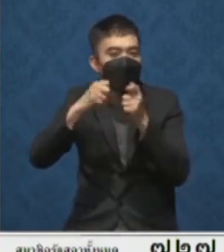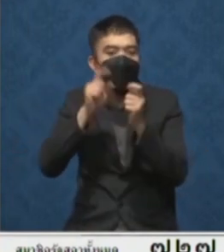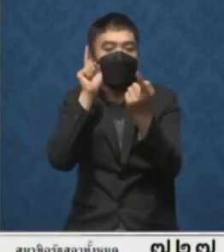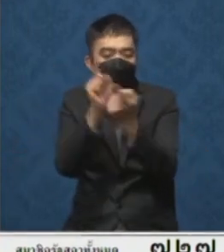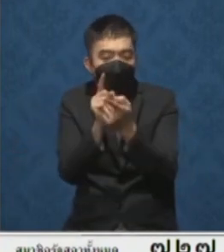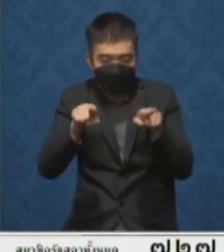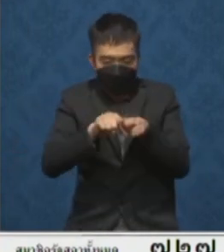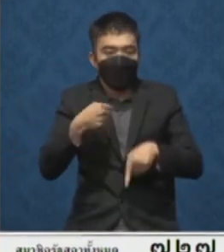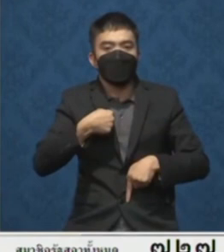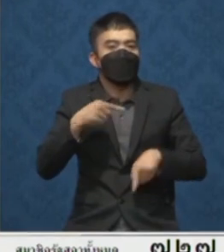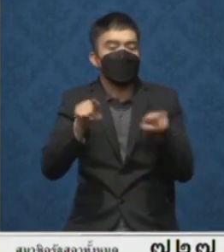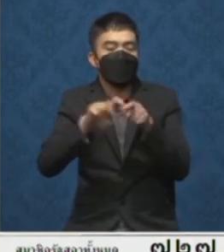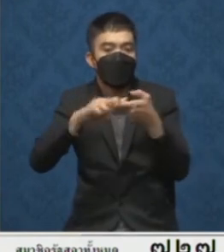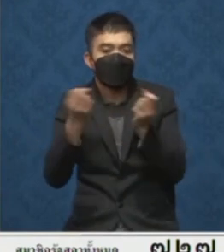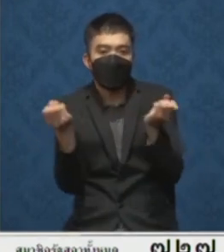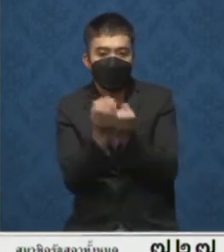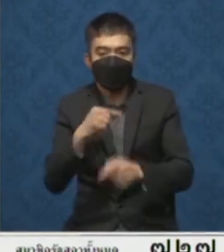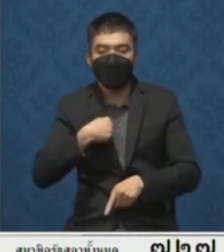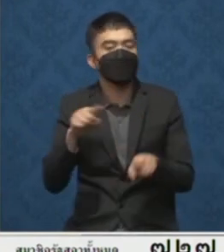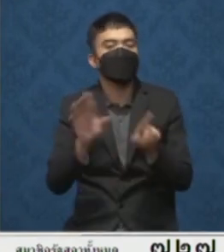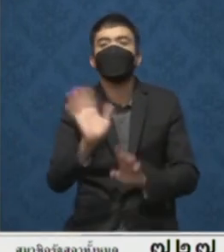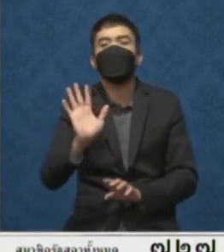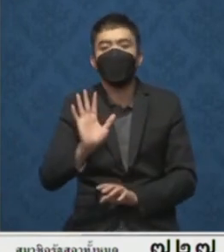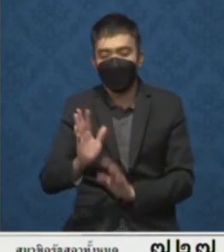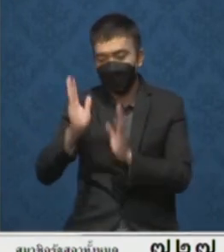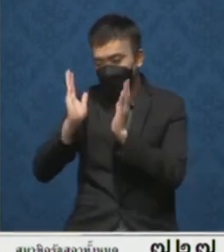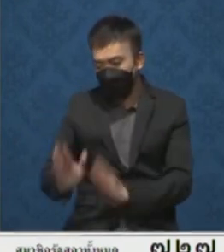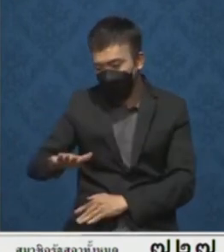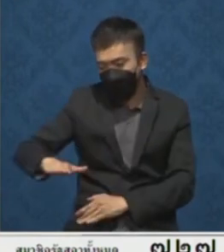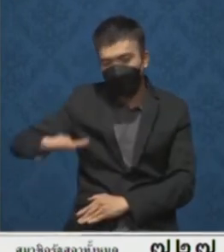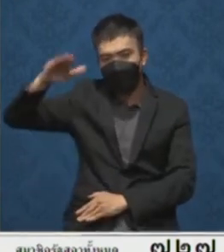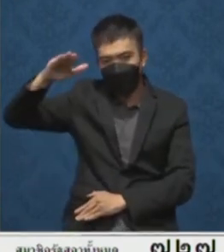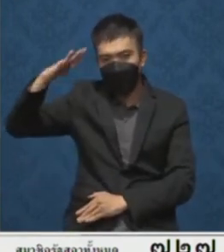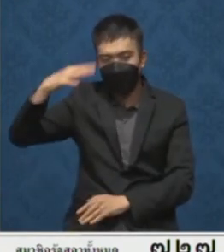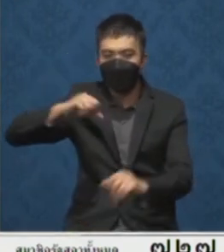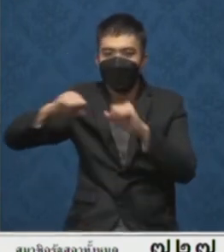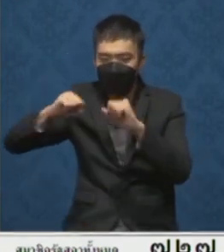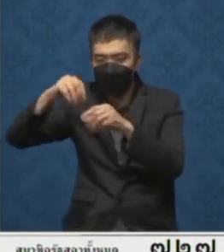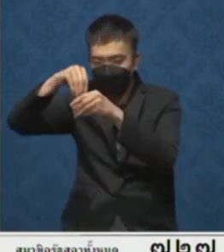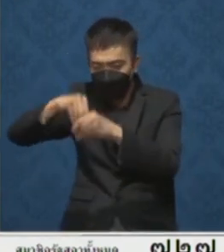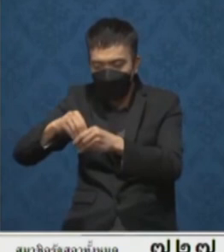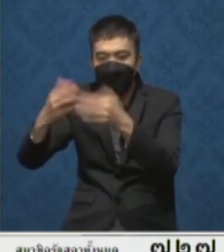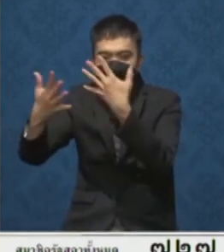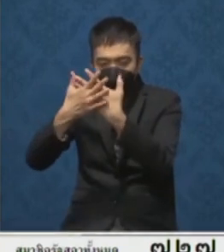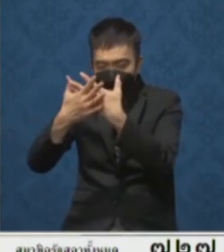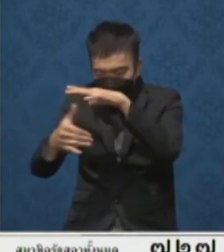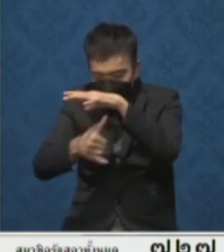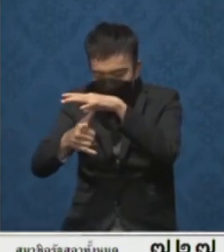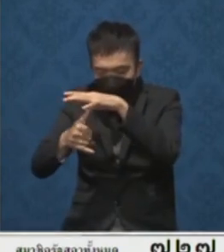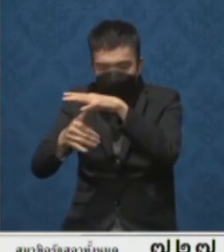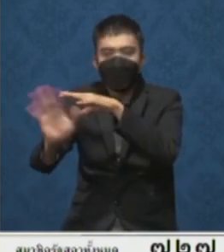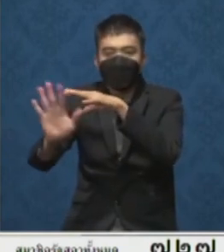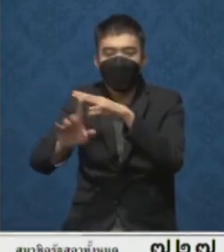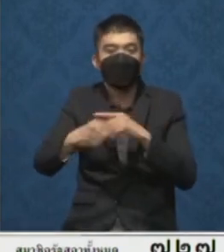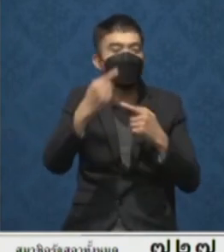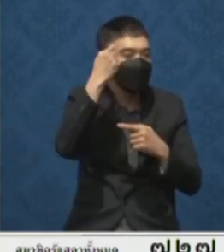อนาคตของชาติต้องอยู่เป็นหลักของแผ่นดินในหน่วยงานต่างๆไม่ใช่มาอยู่ในเรือนจำเพียงแค่คิดต่างจากผู้มีอำนา